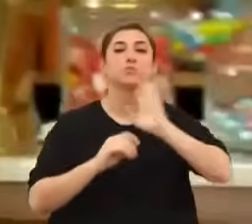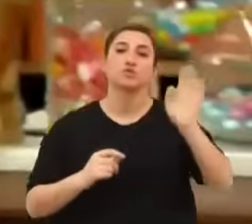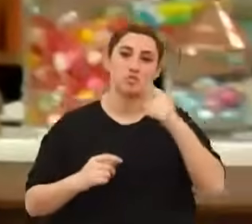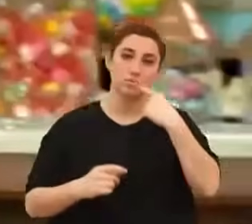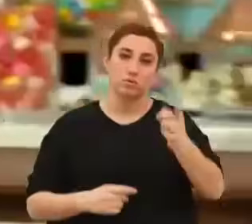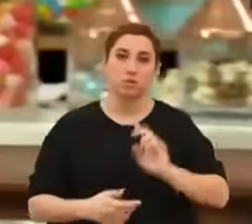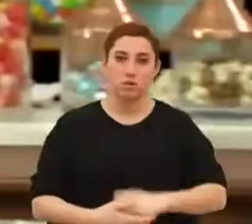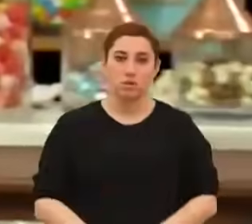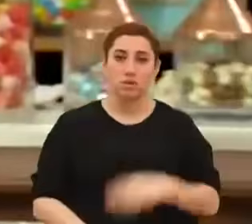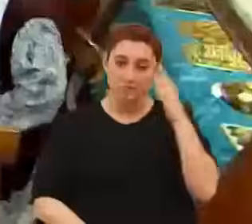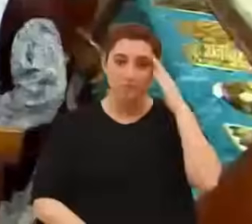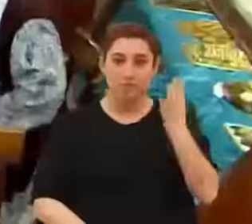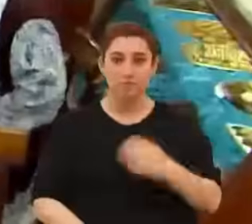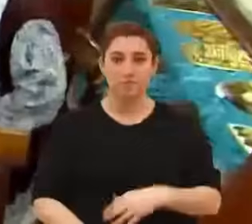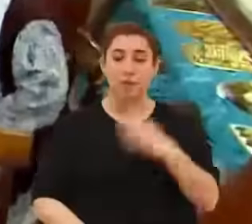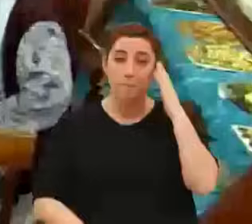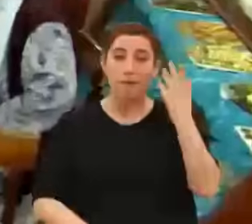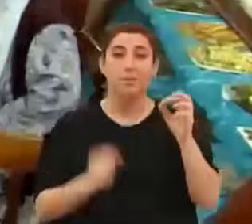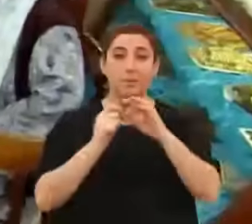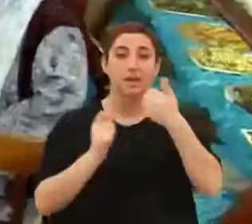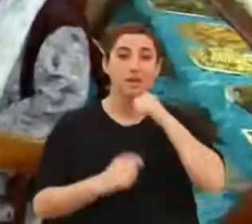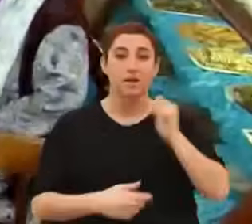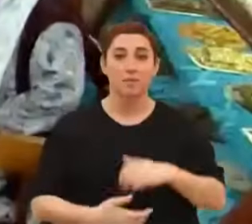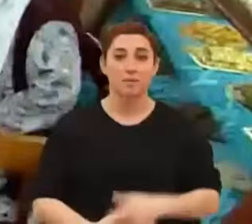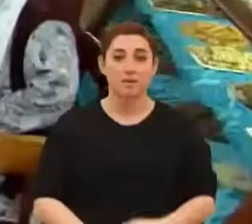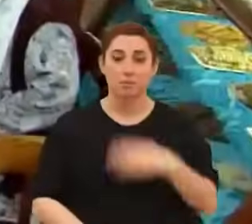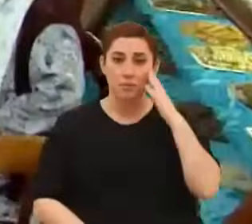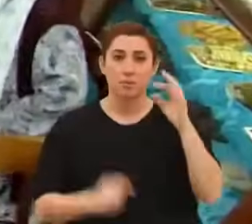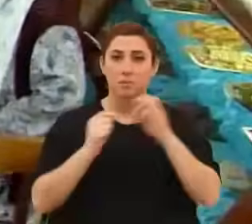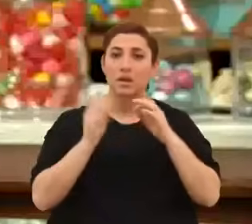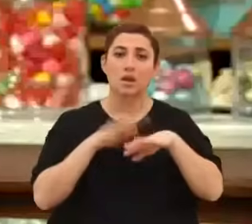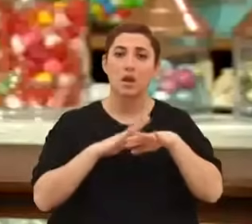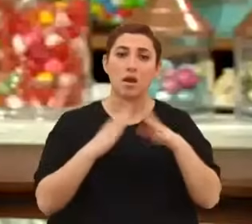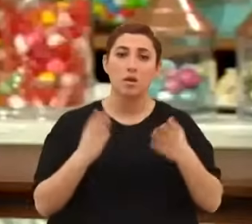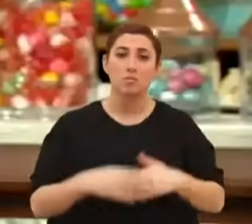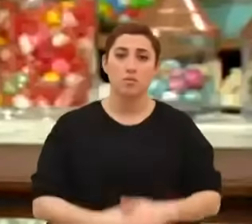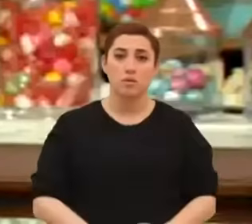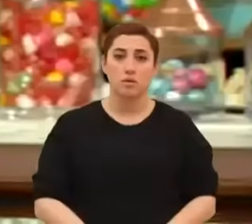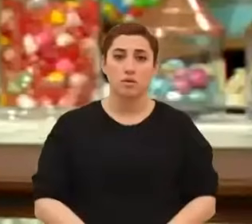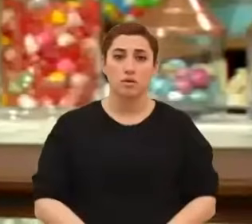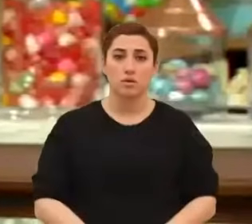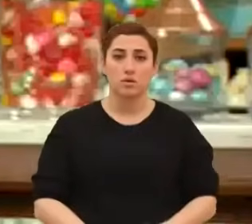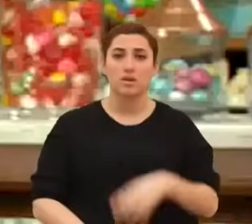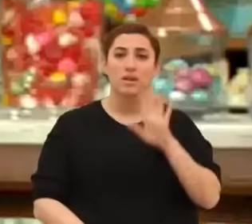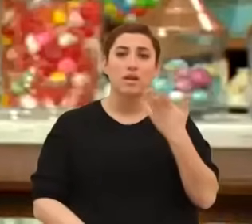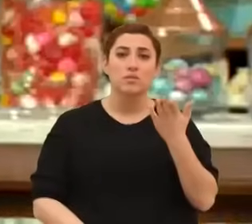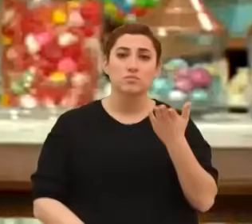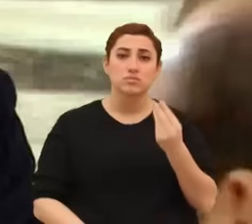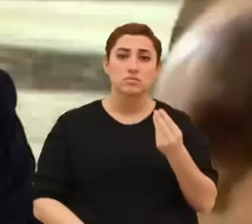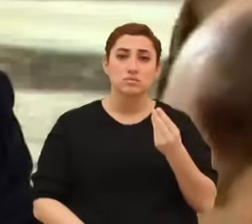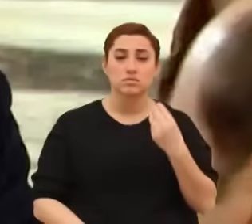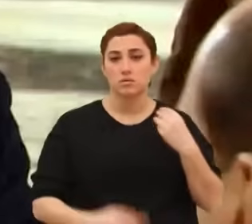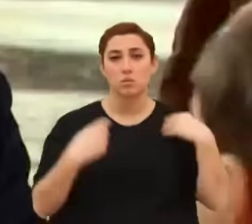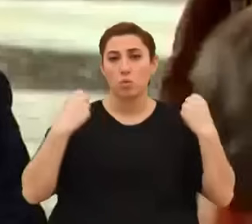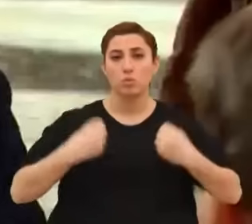butunu. Selamünaleyküm. Aleykümselam Bekir abi. Aleykümselam. Bekir, niye biliyorsun? Neydi siz? İyi